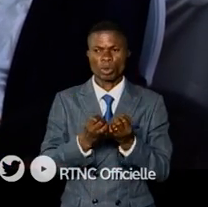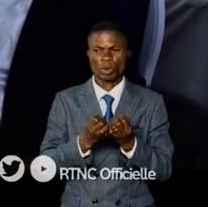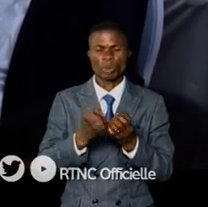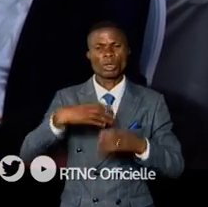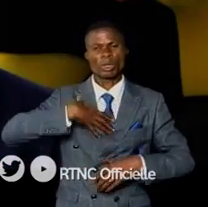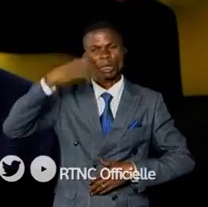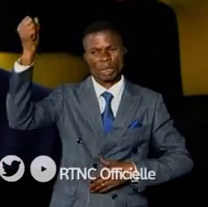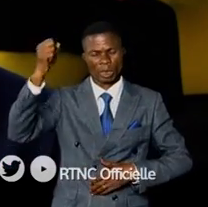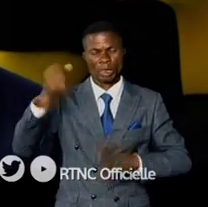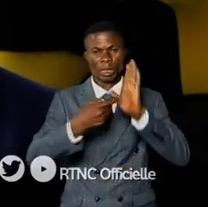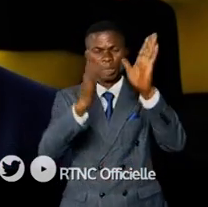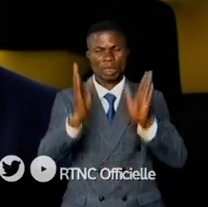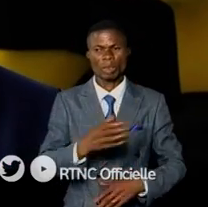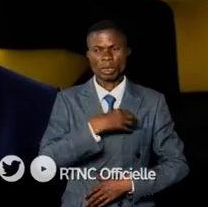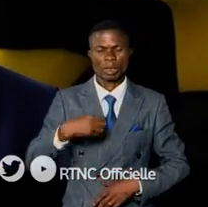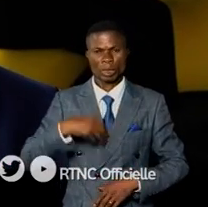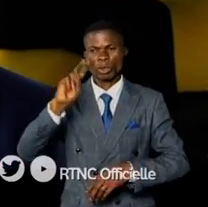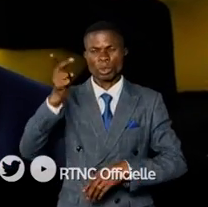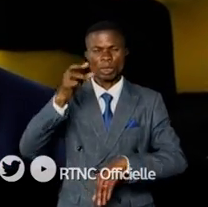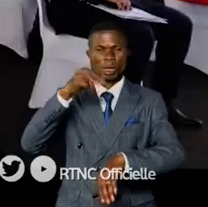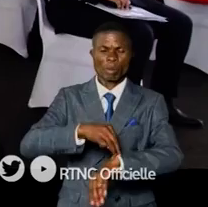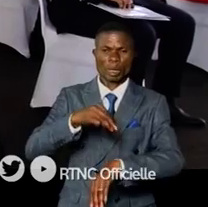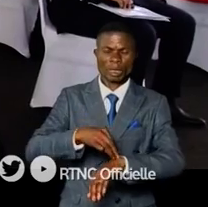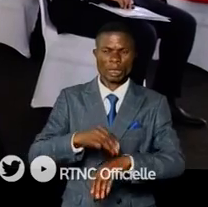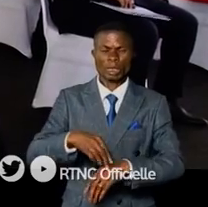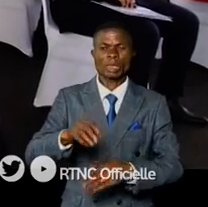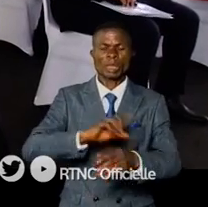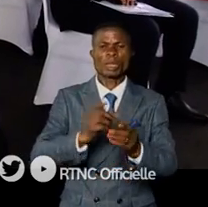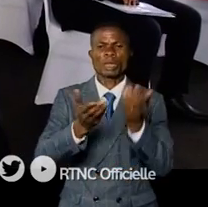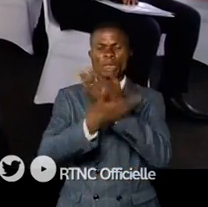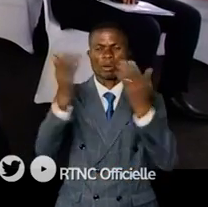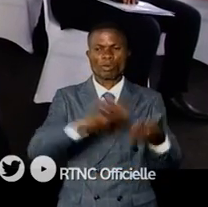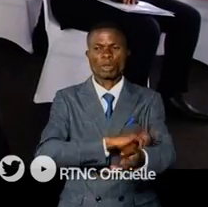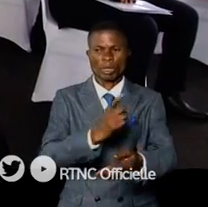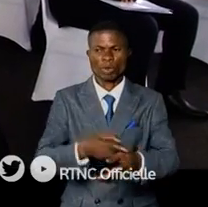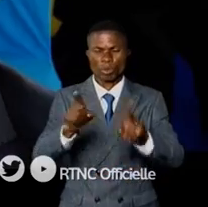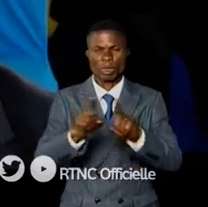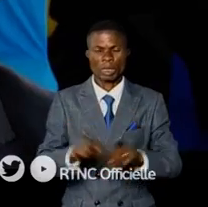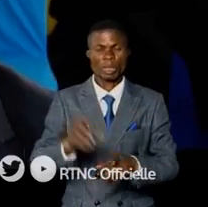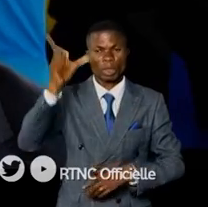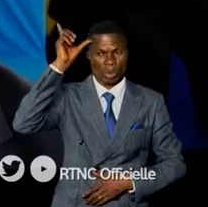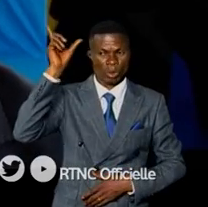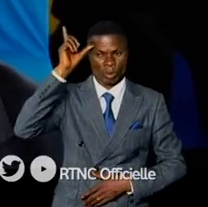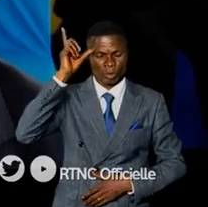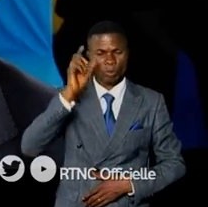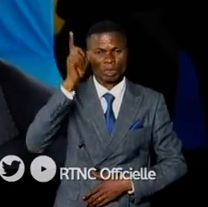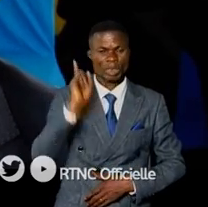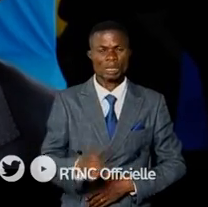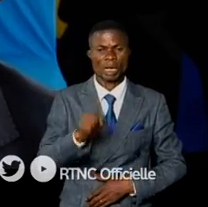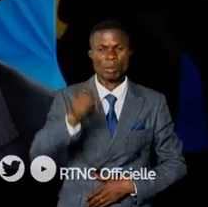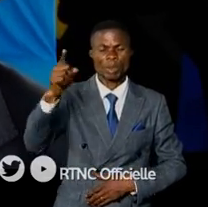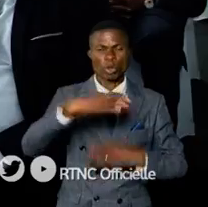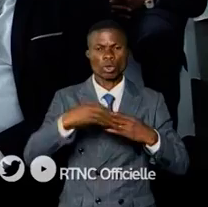des femmes, suivie de Matadi, Goma et Lubumbashi. La Banque mondiale, qui a financé ces projets à hauteur de 100 millions de dollars